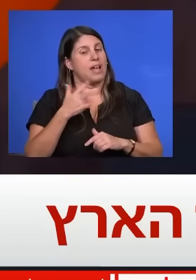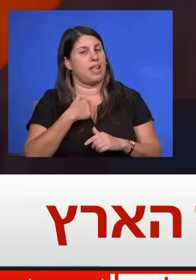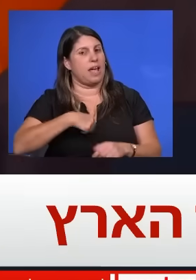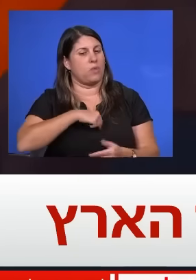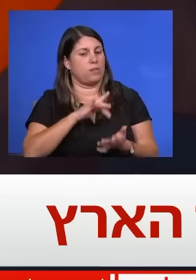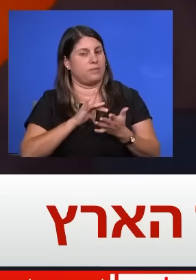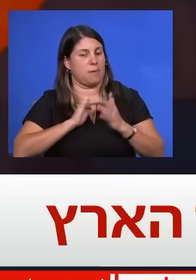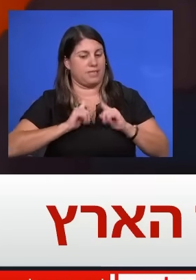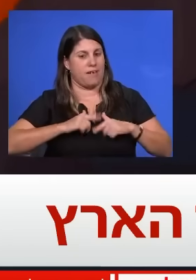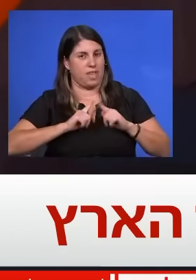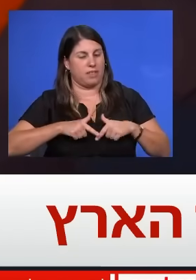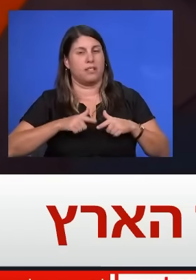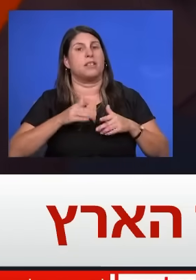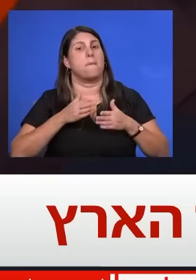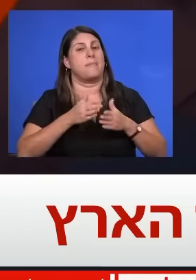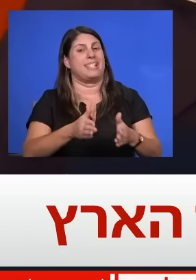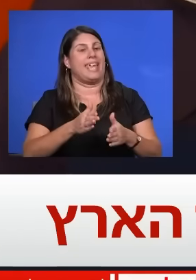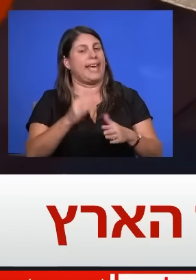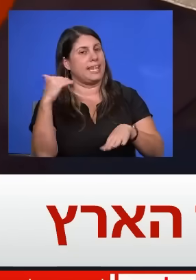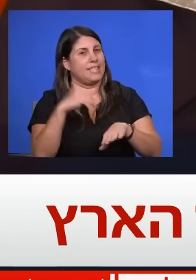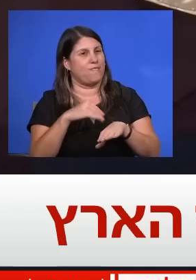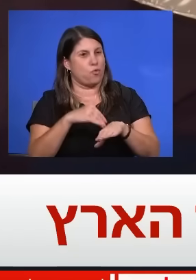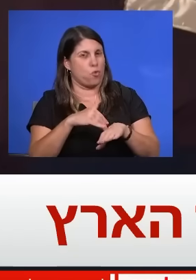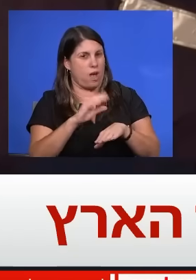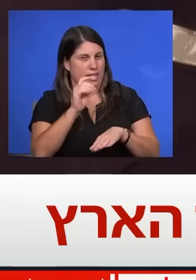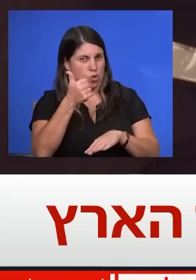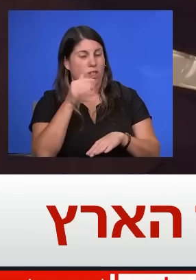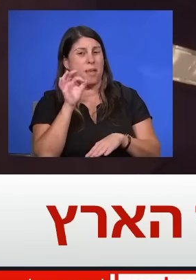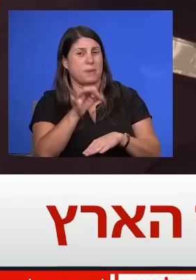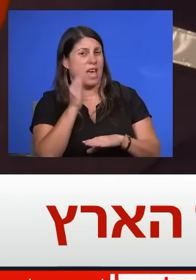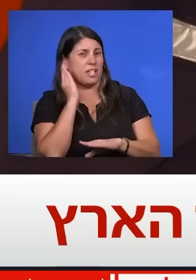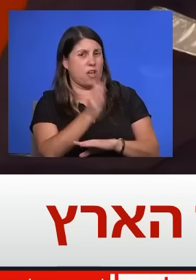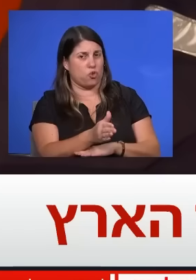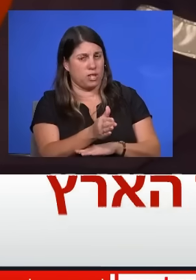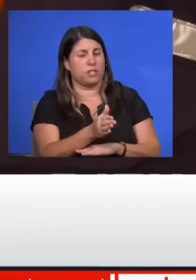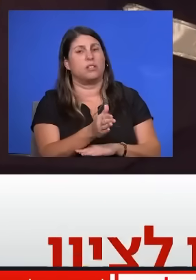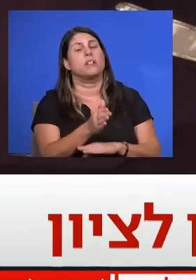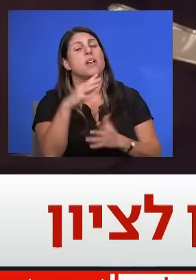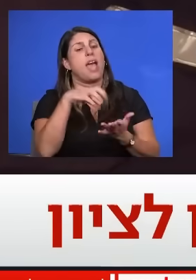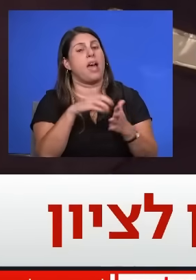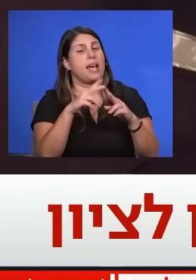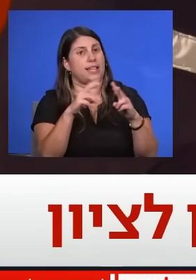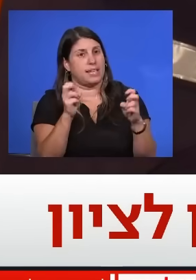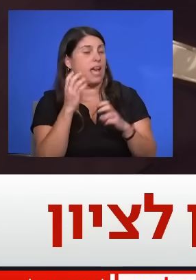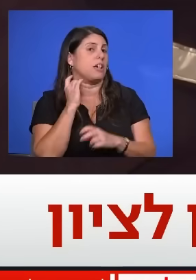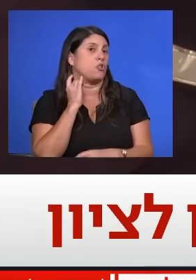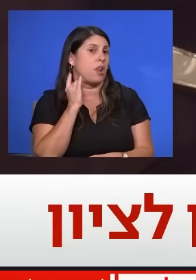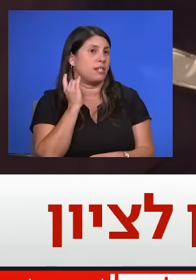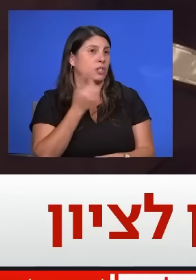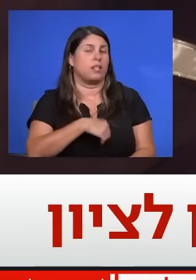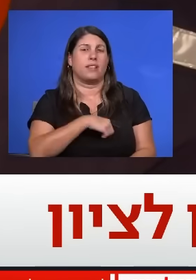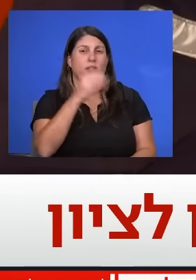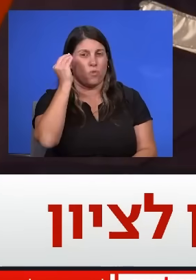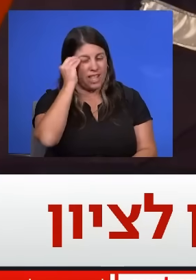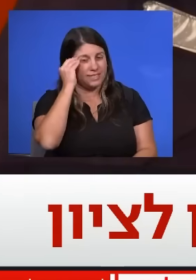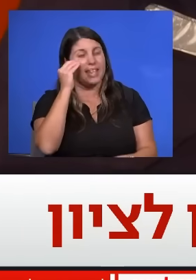בדרך לדיווח ראשוני על פגיעה ישירה במרכז העיר ראשון לציון. אנחנו נזכיר, זה דיווח ראשוני